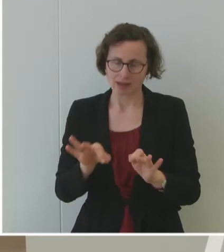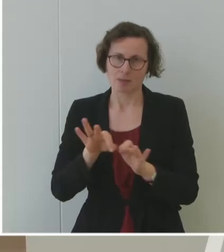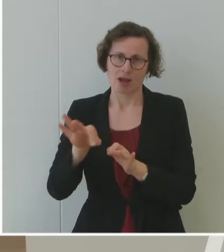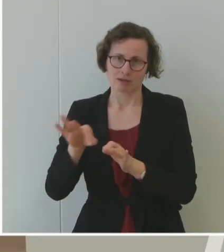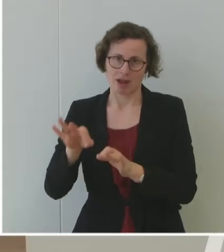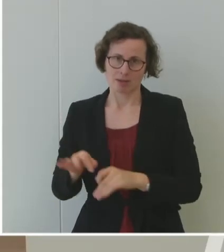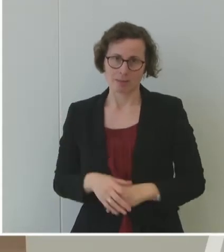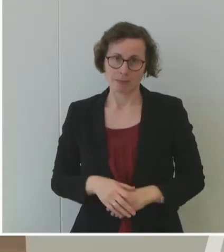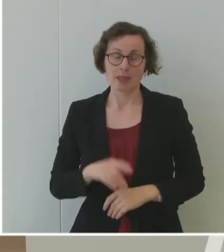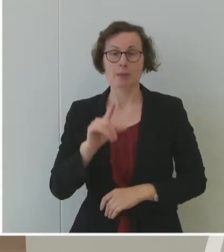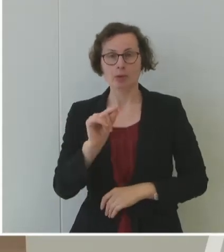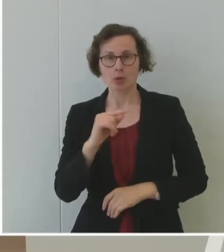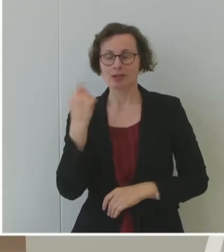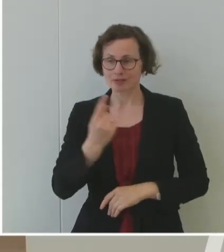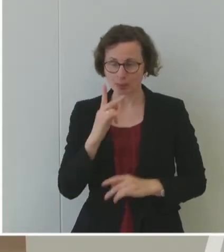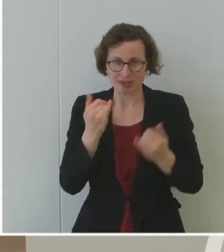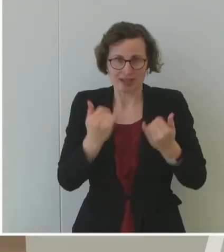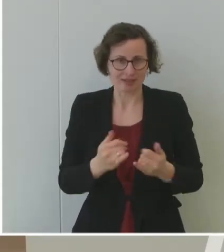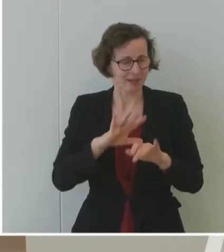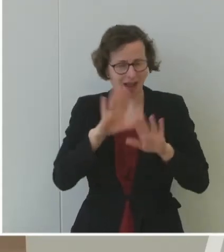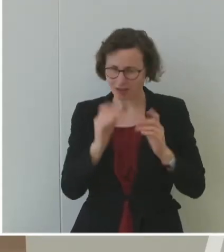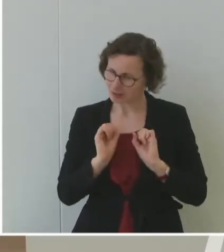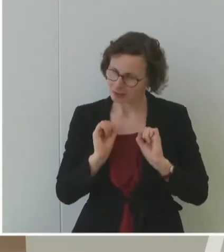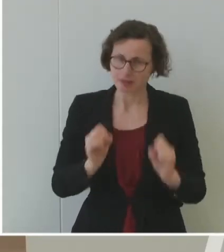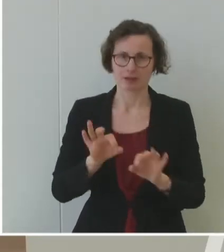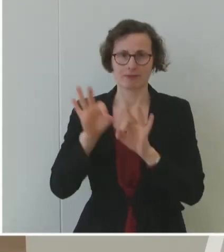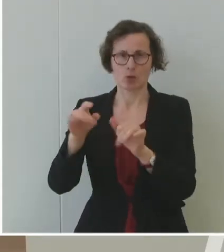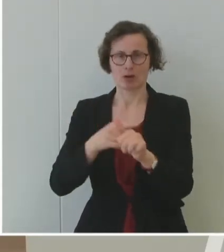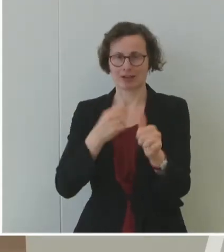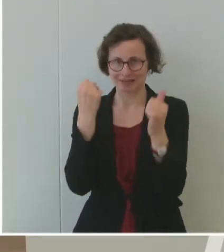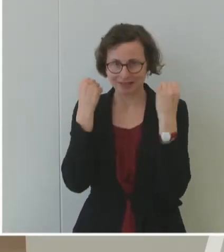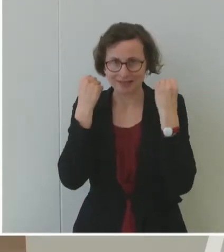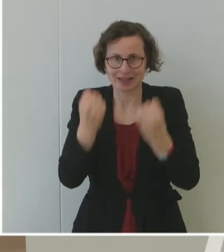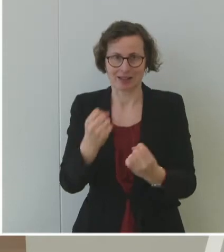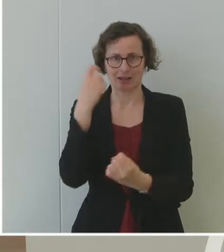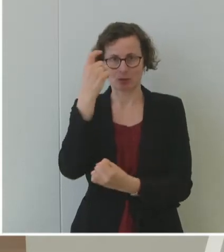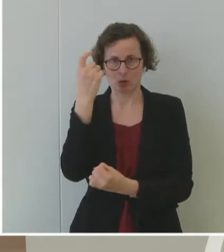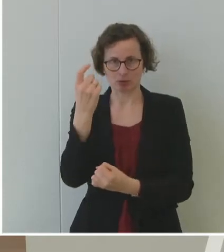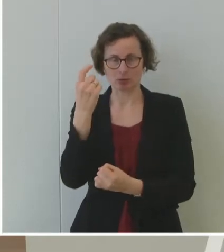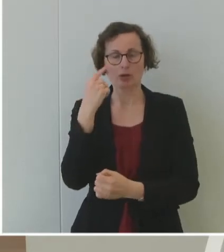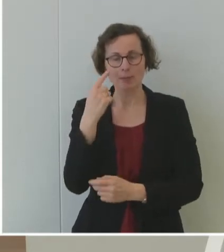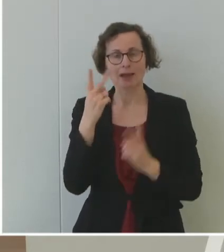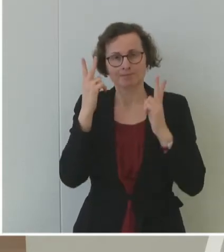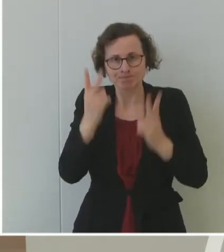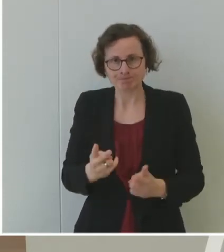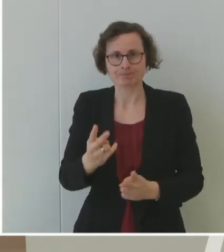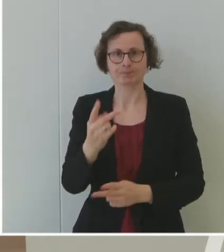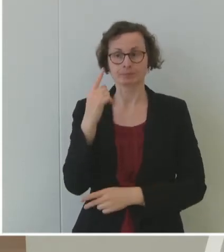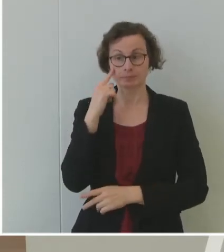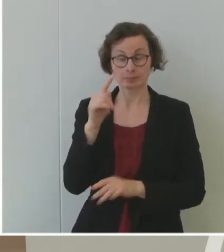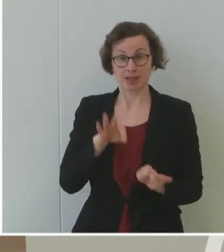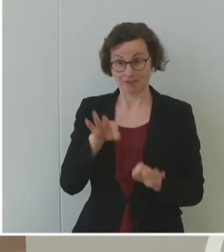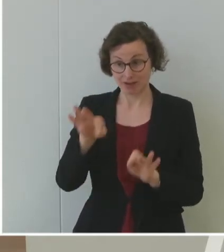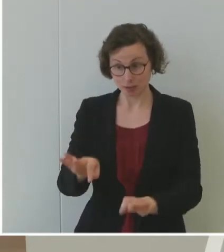in erster Linie, dass wir alles dafür tun, um für ihre Sicherheit zu sorgen. Und zwar im doppelten Wortsinn. Sicherheit vor einer